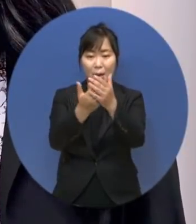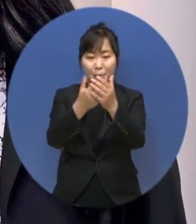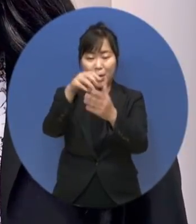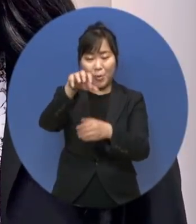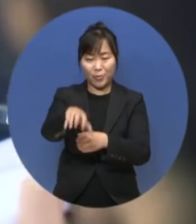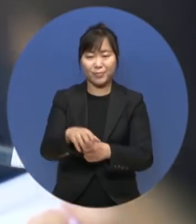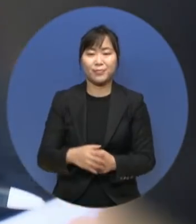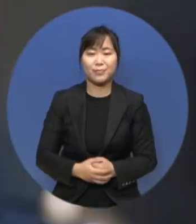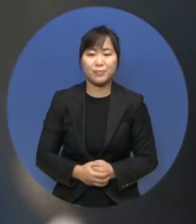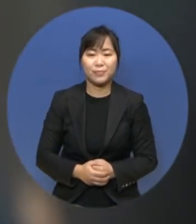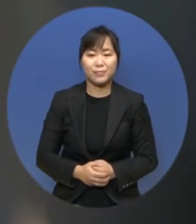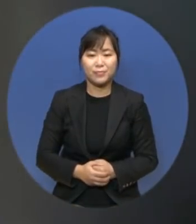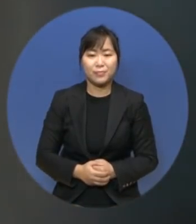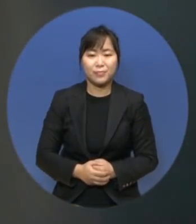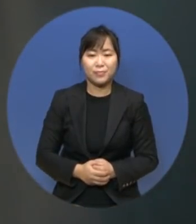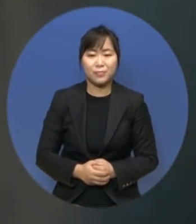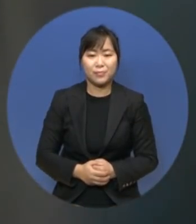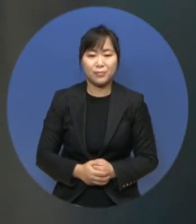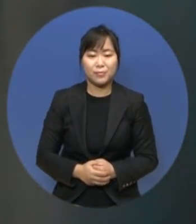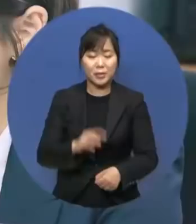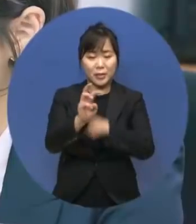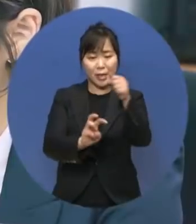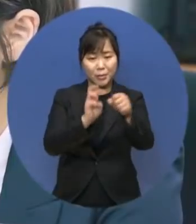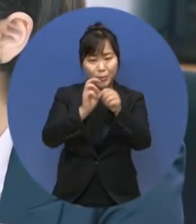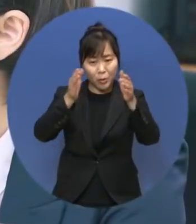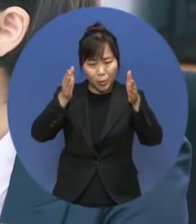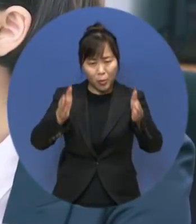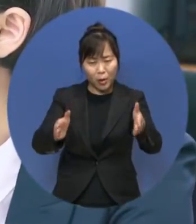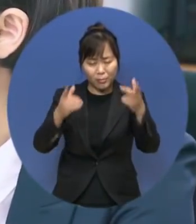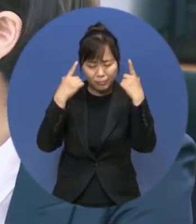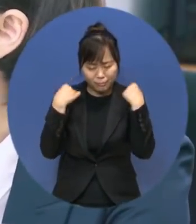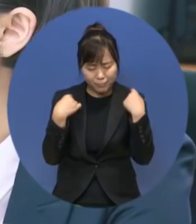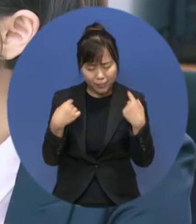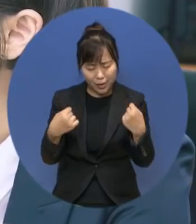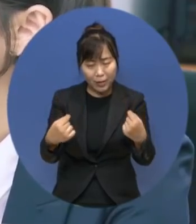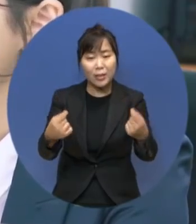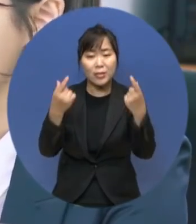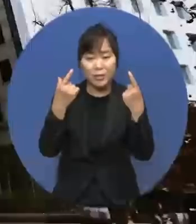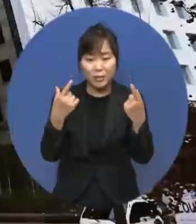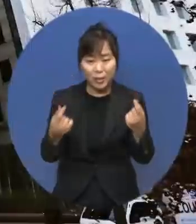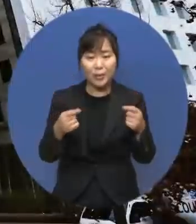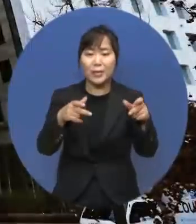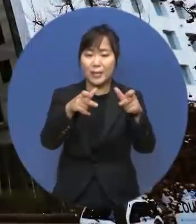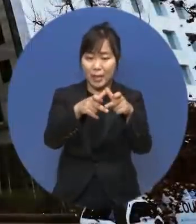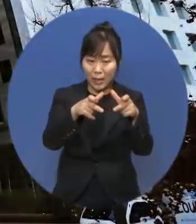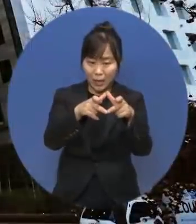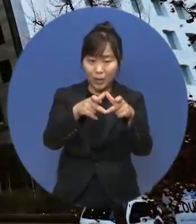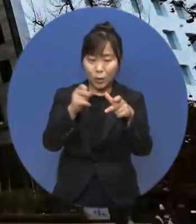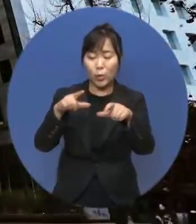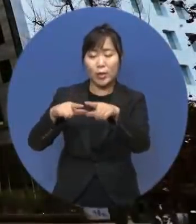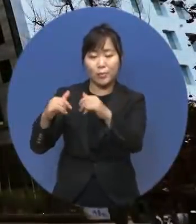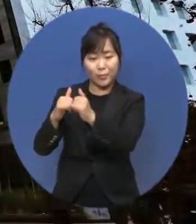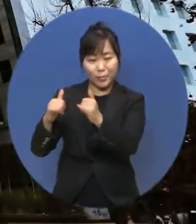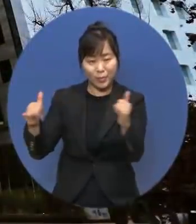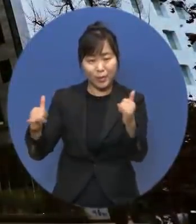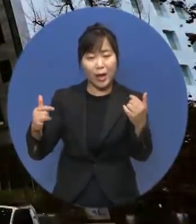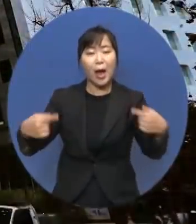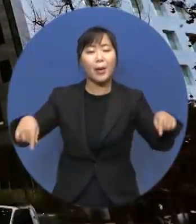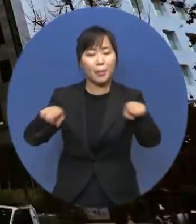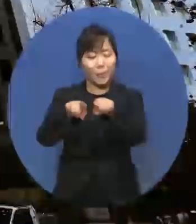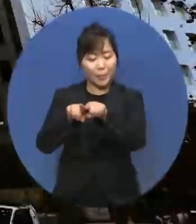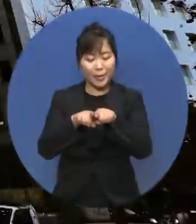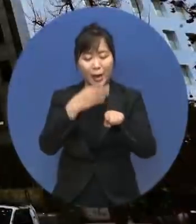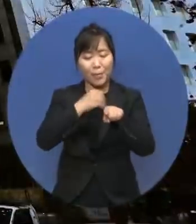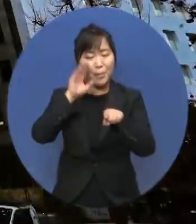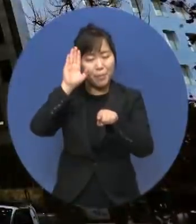한국장애인개발원입니다. 30여 년간 한결같이 그래왔듯이 장애인과 비장애인이 더불어